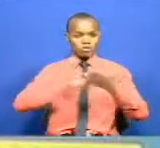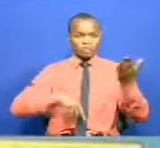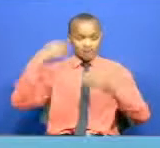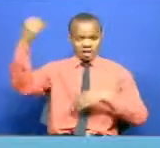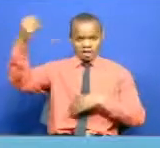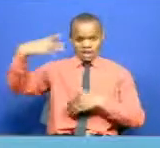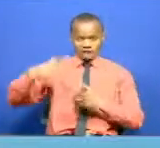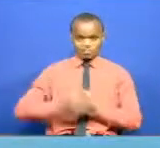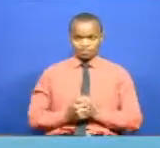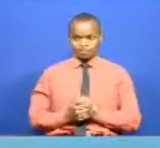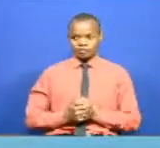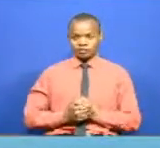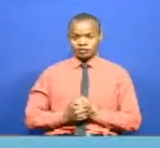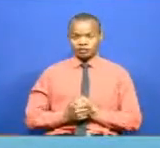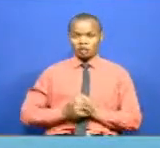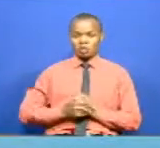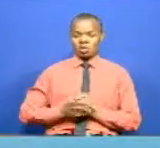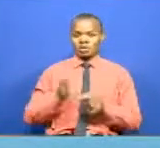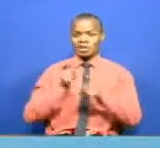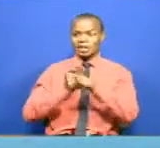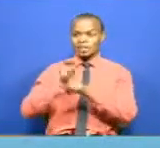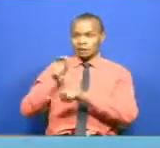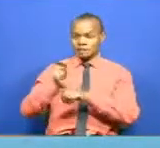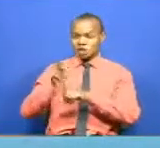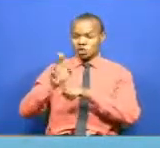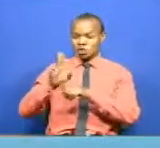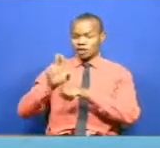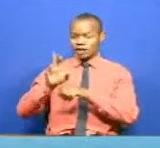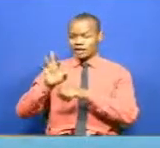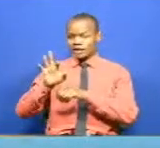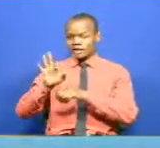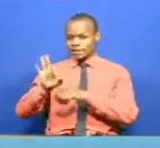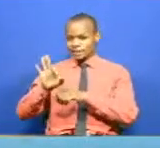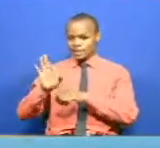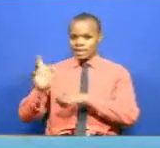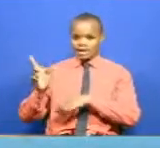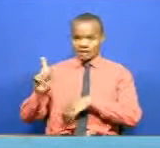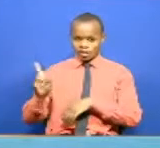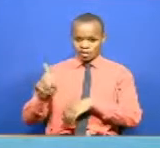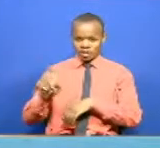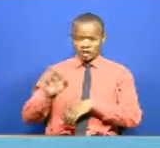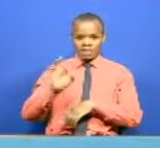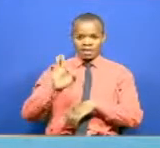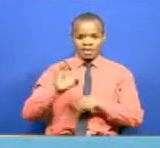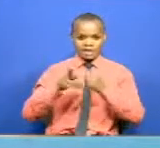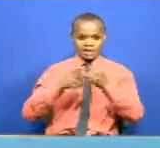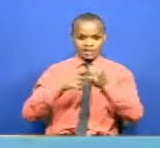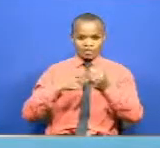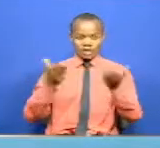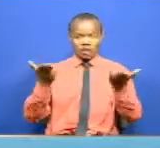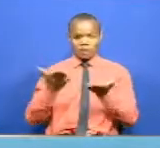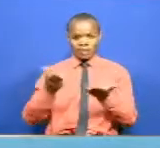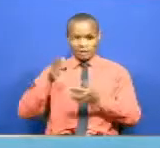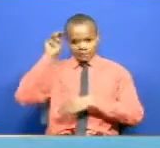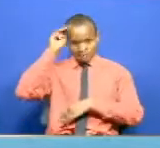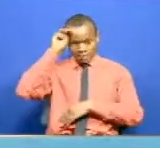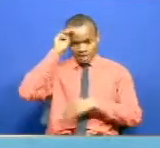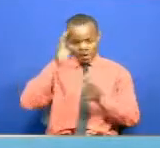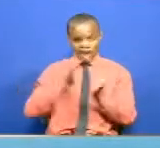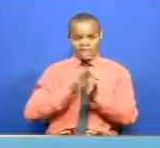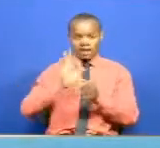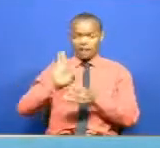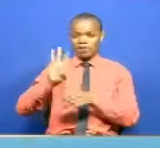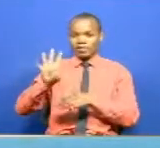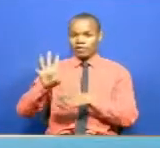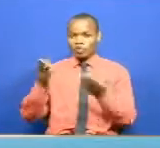Viwango vya joto vitafikia nyuzi 23 hapa Nairobi, 37 katika maeneo ya Mandera, 34